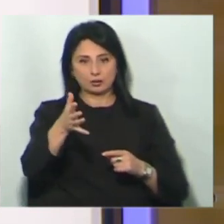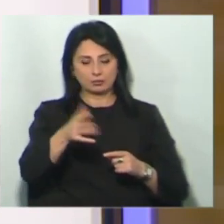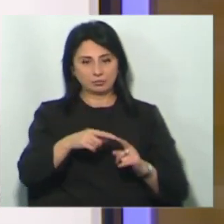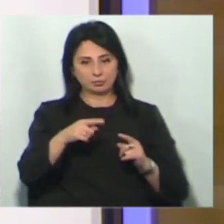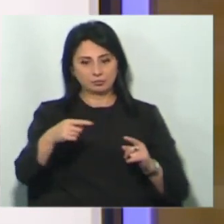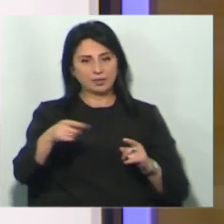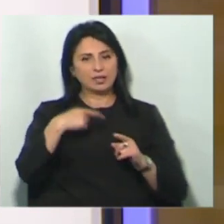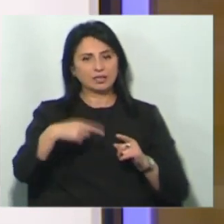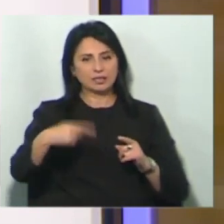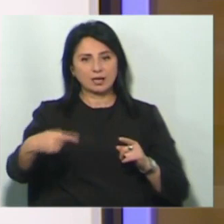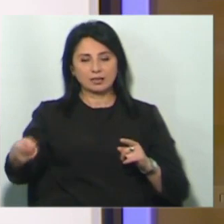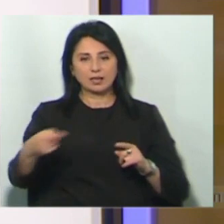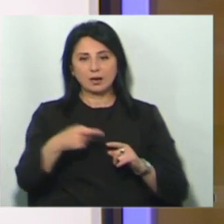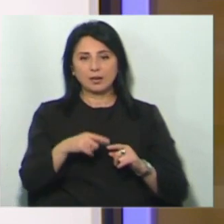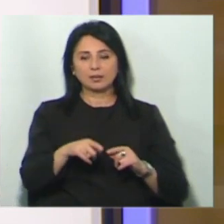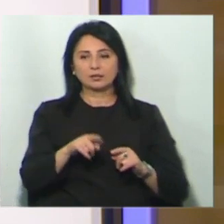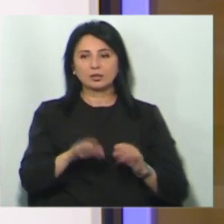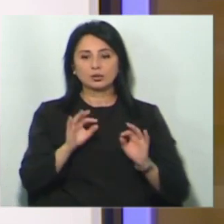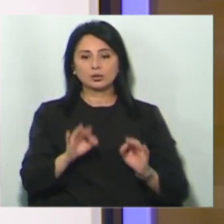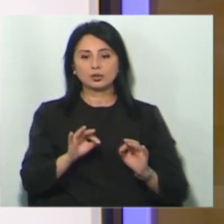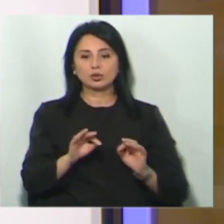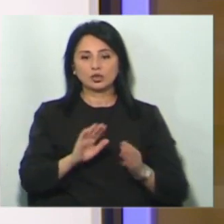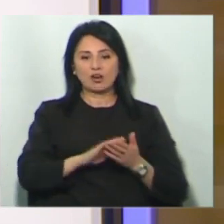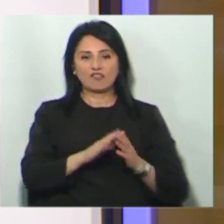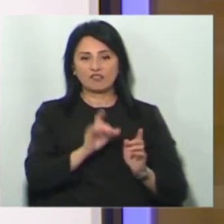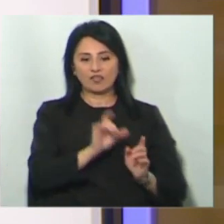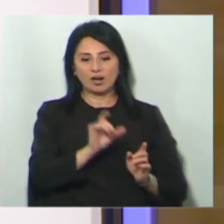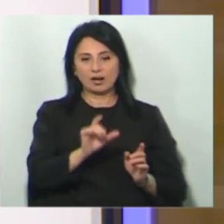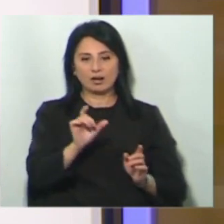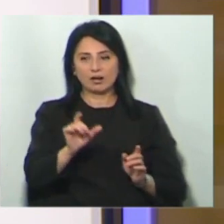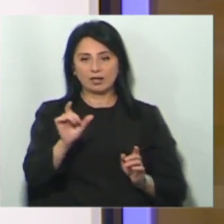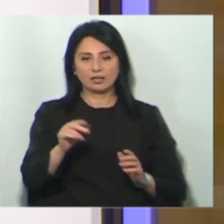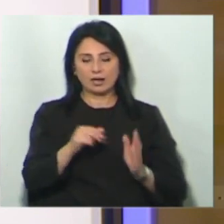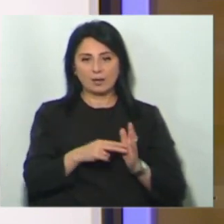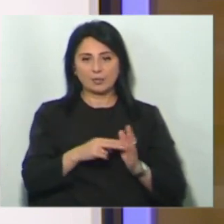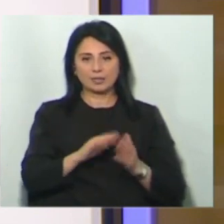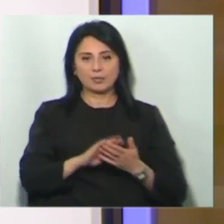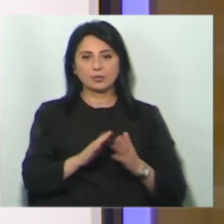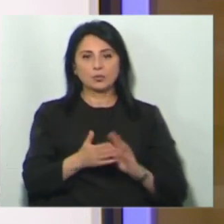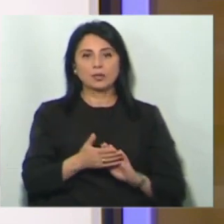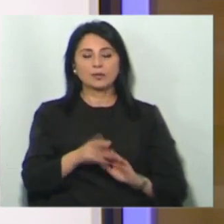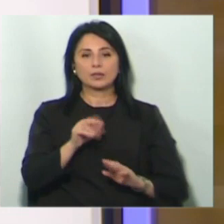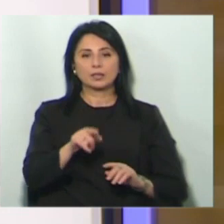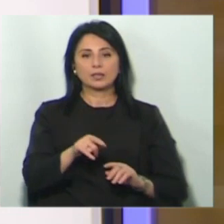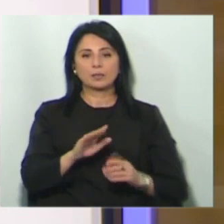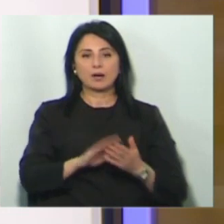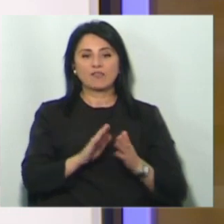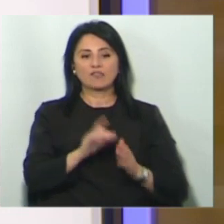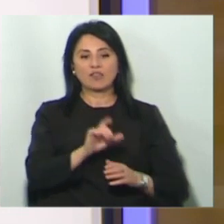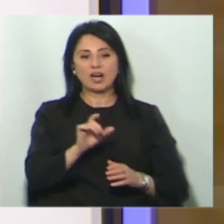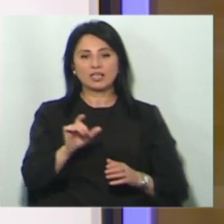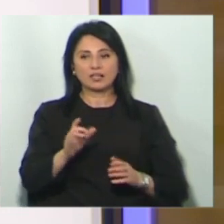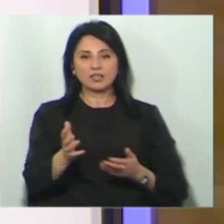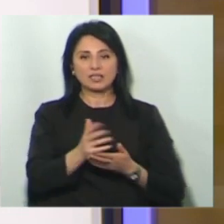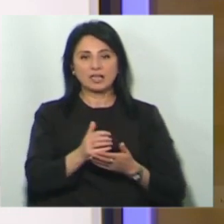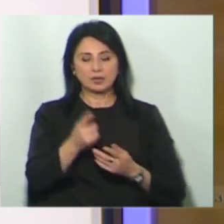განმავლობაში. ეს იმას ნიშნავს, რომ სწორედ ამ ვადებზე აფასებდნენ მდგომარეობას და ამ ვადებზე